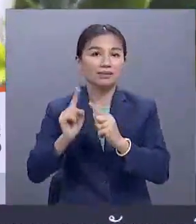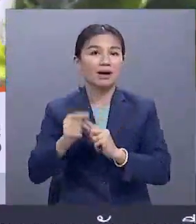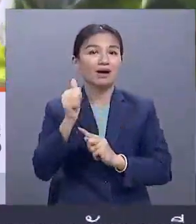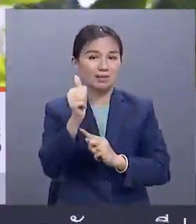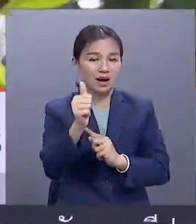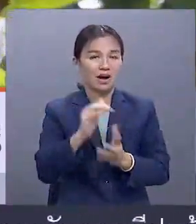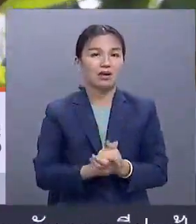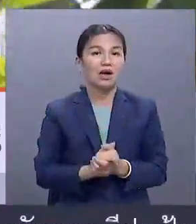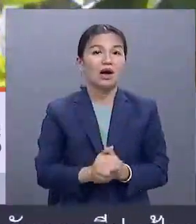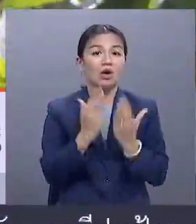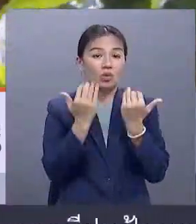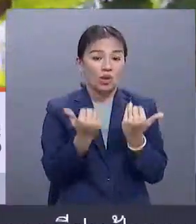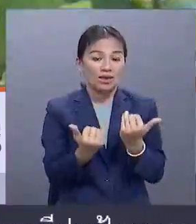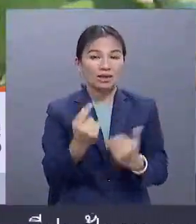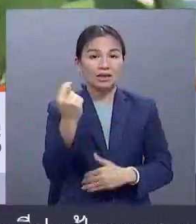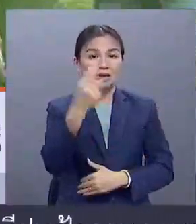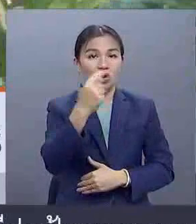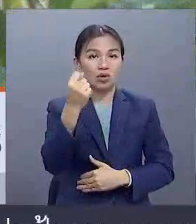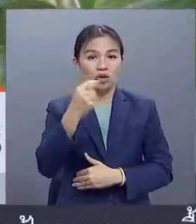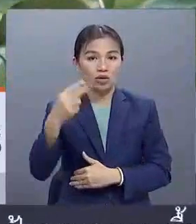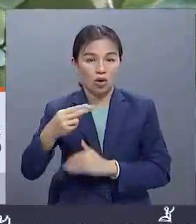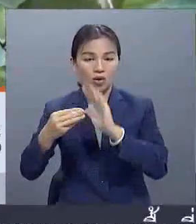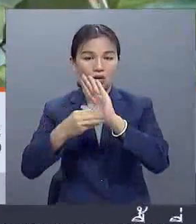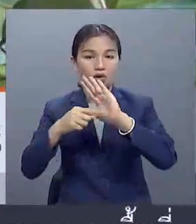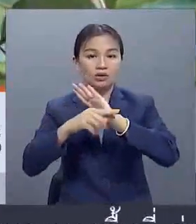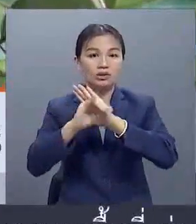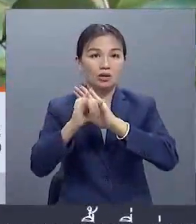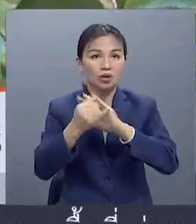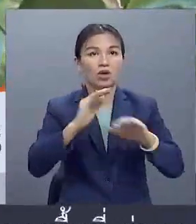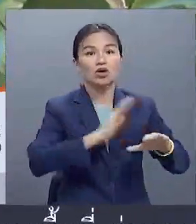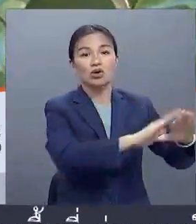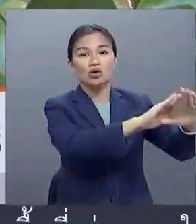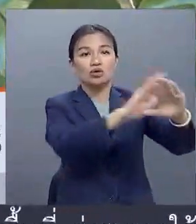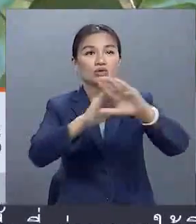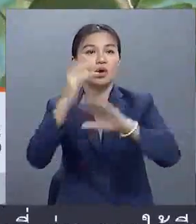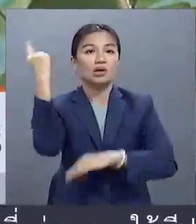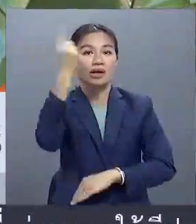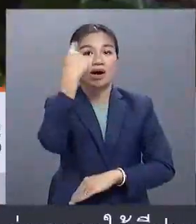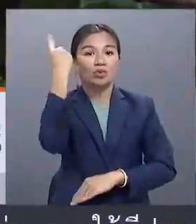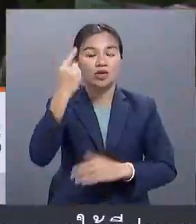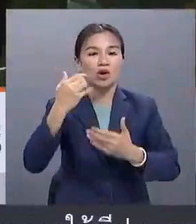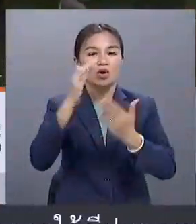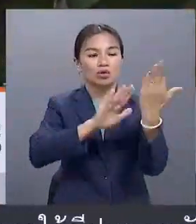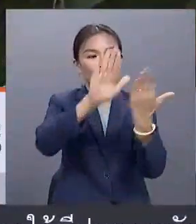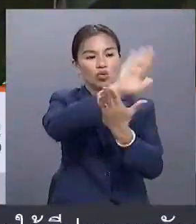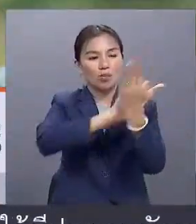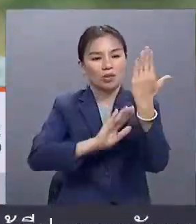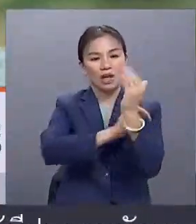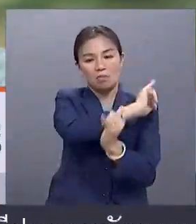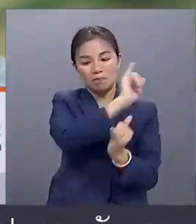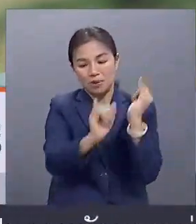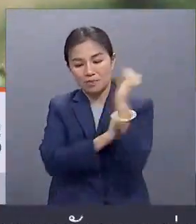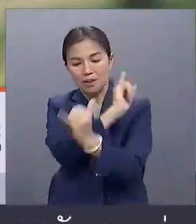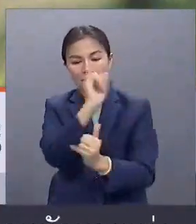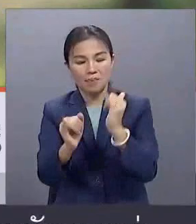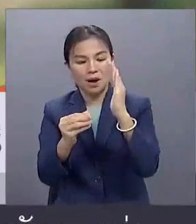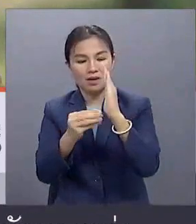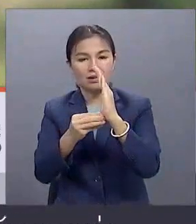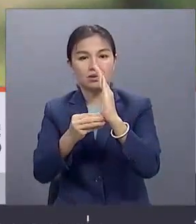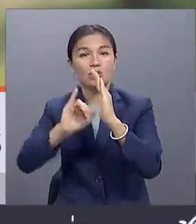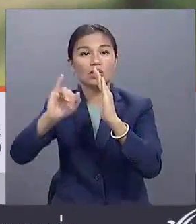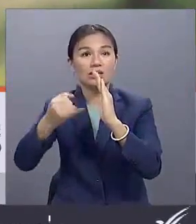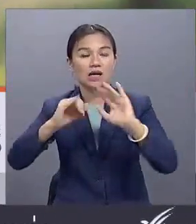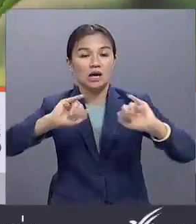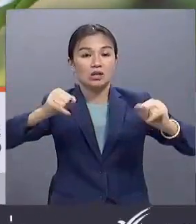ทยสำนักงานจันทบุรีก็จะเชิญชวนนักท่องเที่ยวจากทั่วประเทศเข้าไปในพื้นที่โดยให้เจ้าของสวนค่ะเตรียมพื้นที่